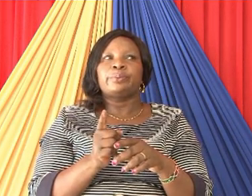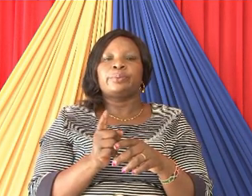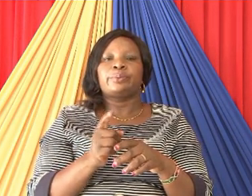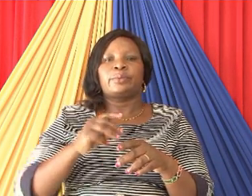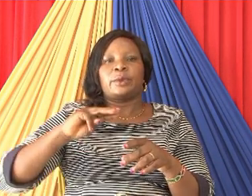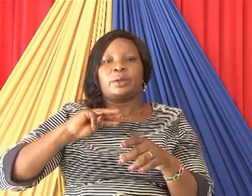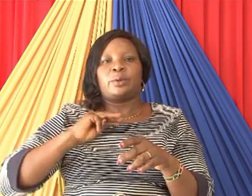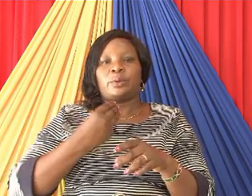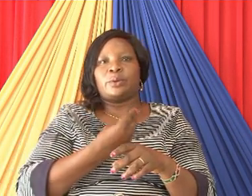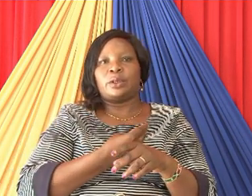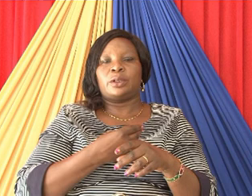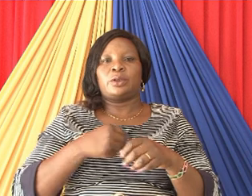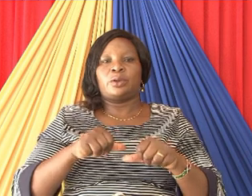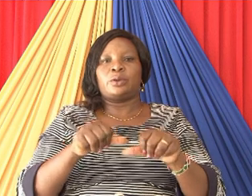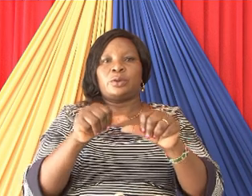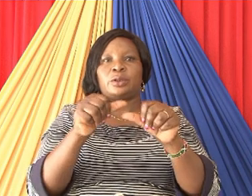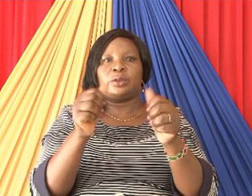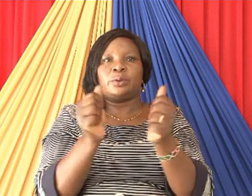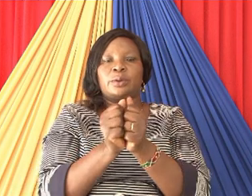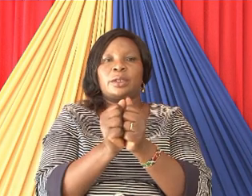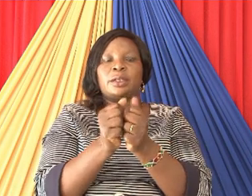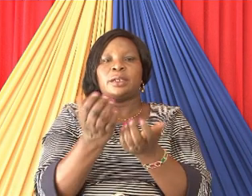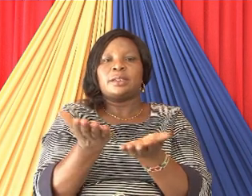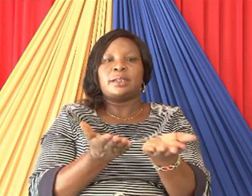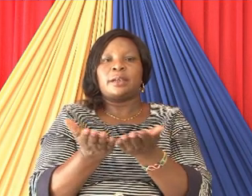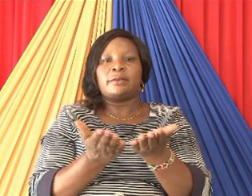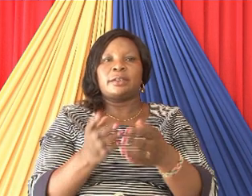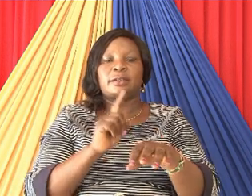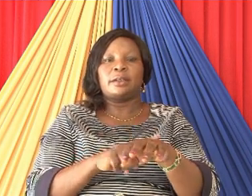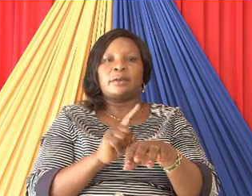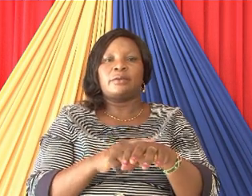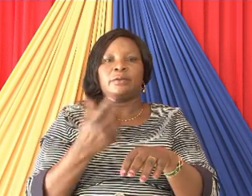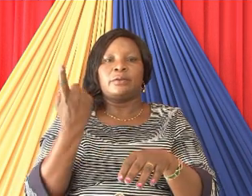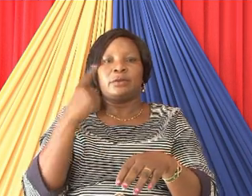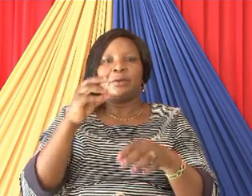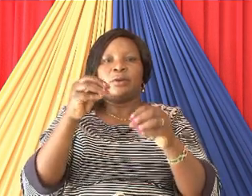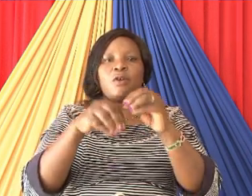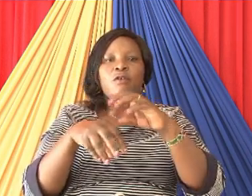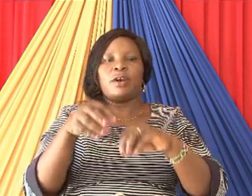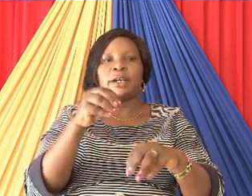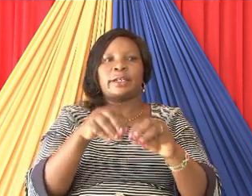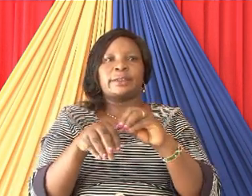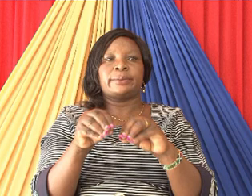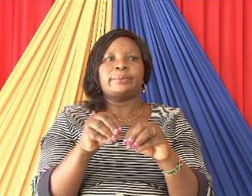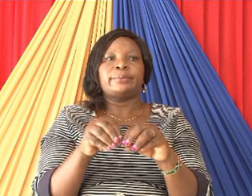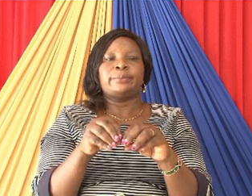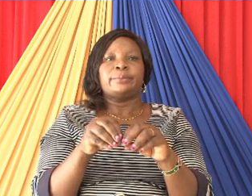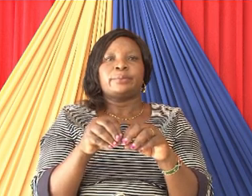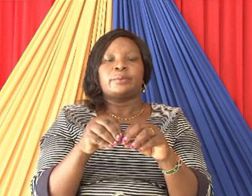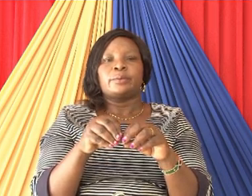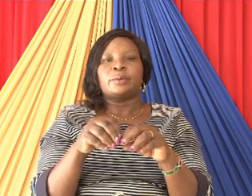tunaendelea na ibada. Wakati huu ni wa matoleo. Na ningeomba kwamba wale ambao tuko